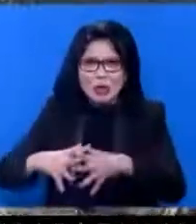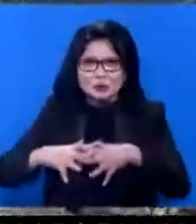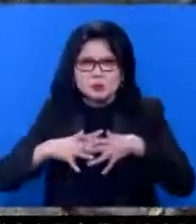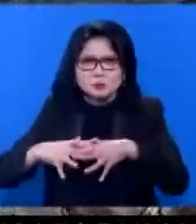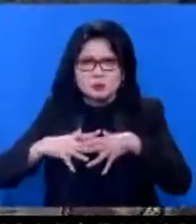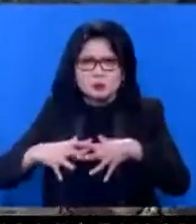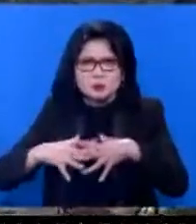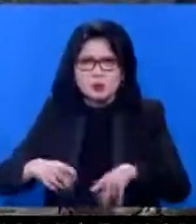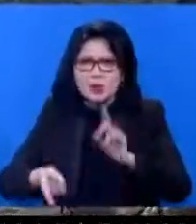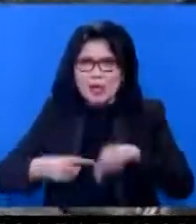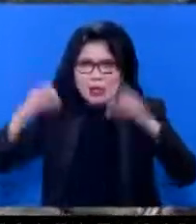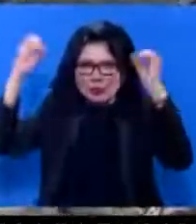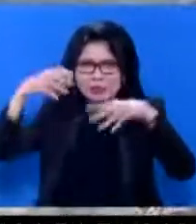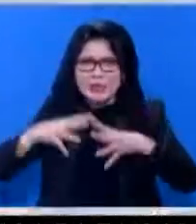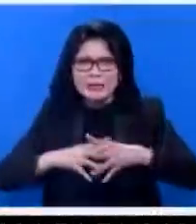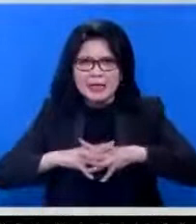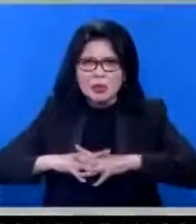bergerak jika hujan turun.